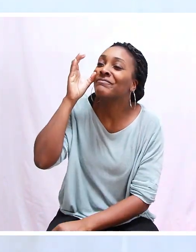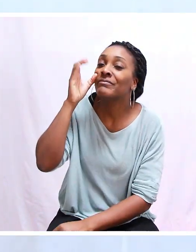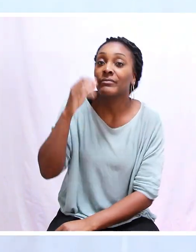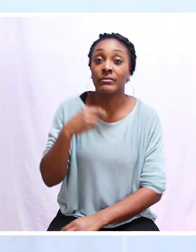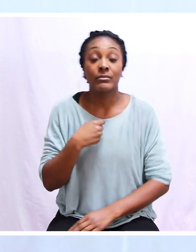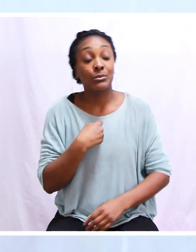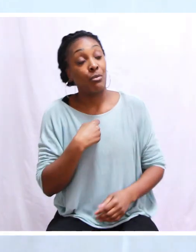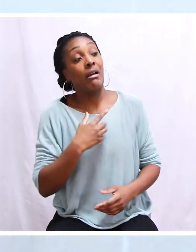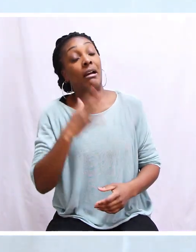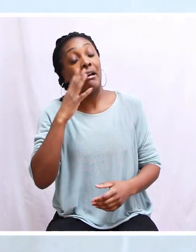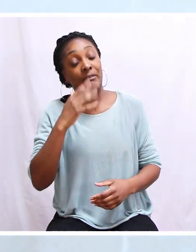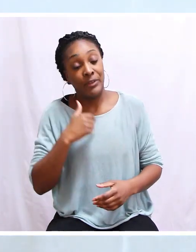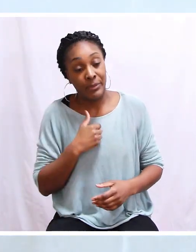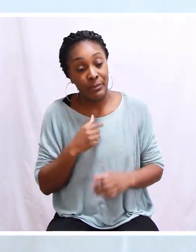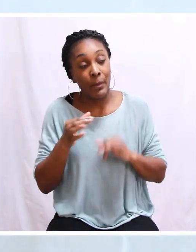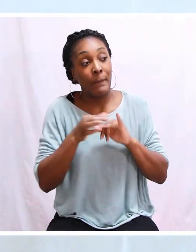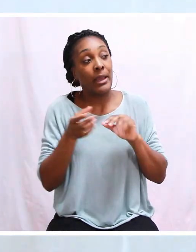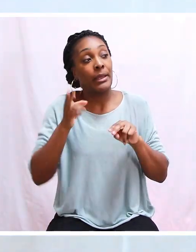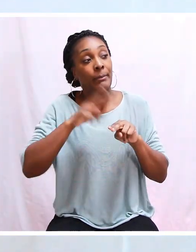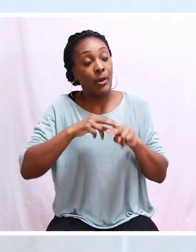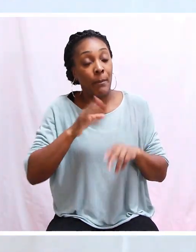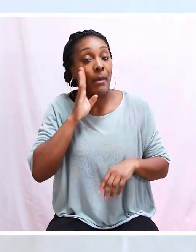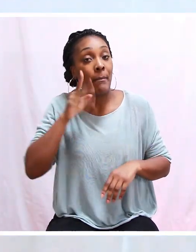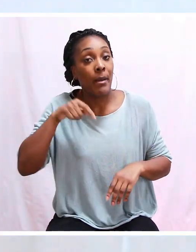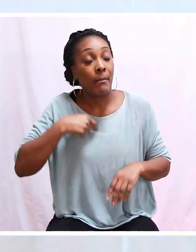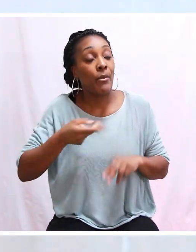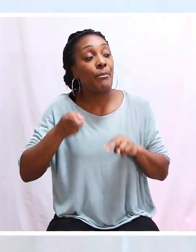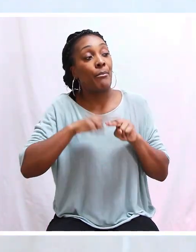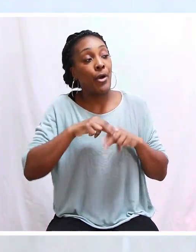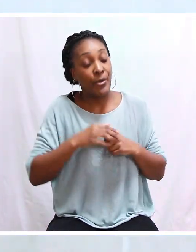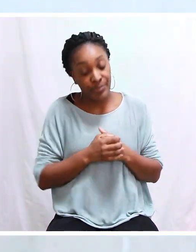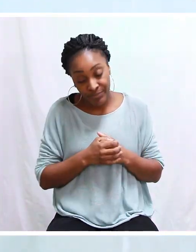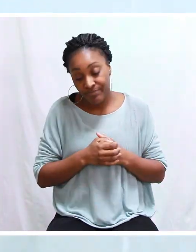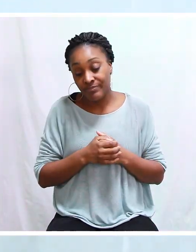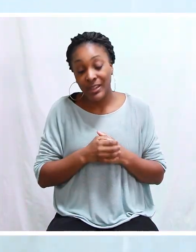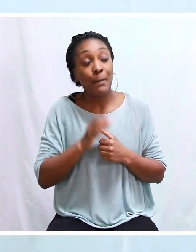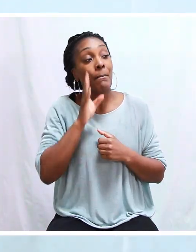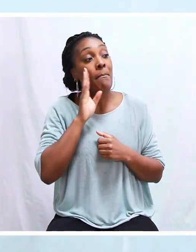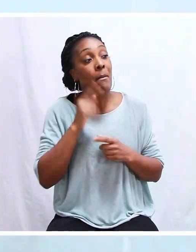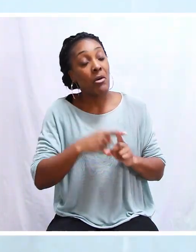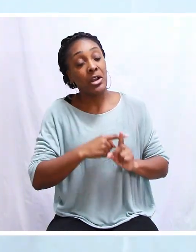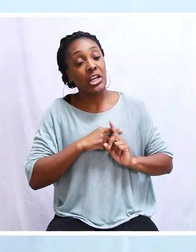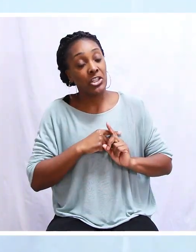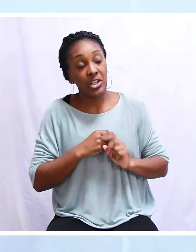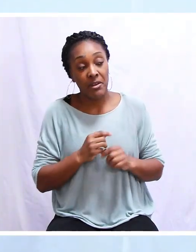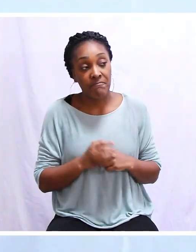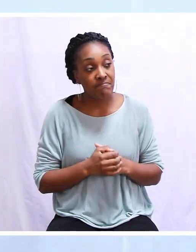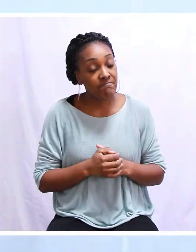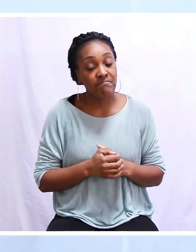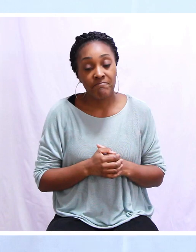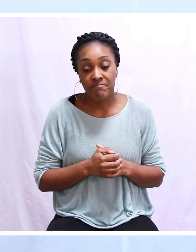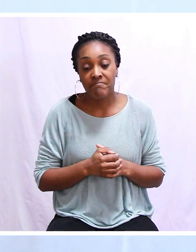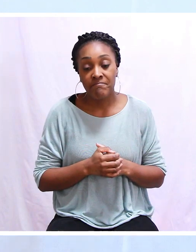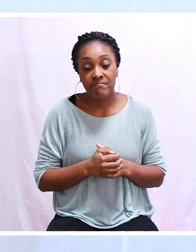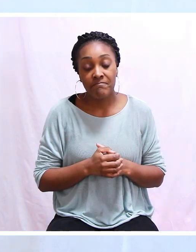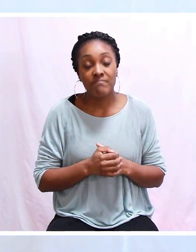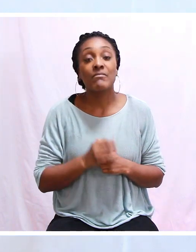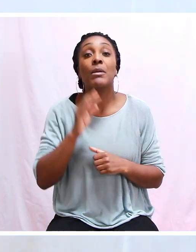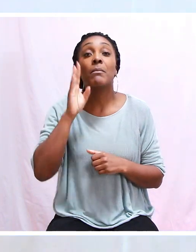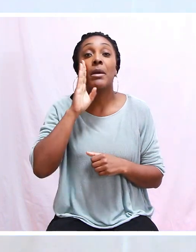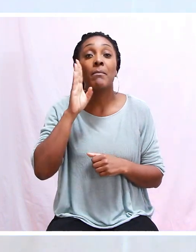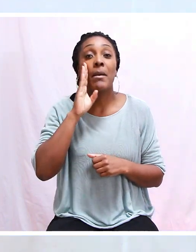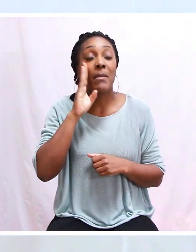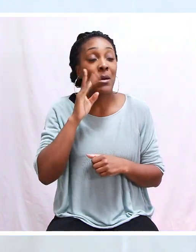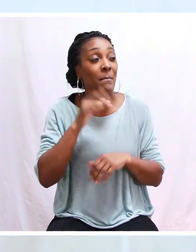j'ai perdu mon mari et j'ai perdu ma maman. Et elle me dit, ma maman en fait, c'était une chrétienne, tout comme moi, et elle était